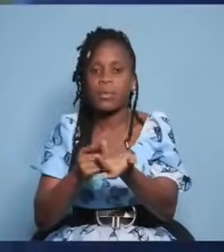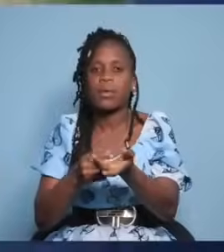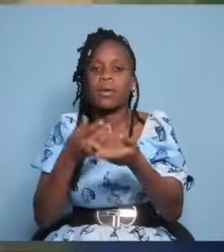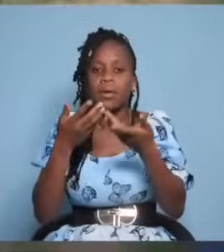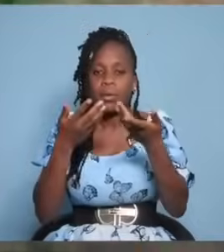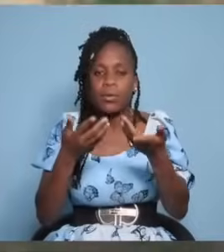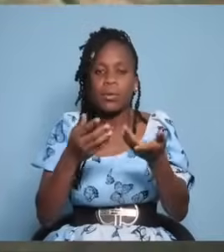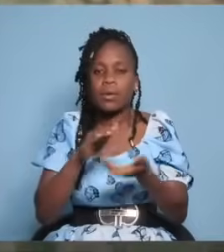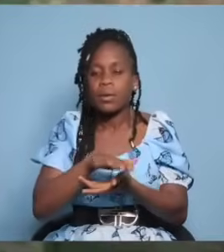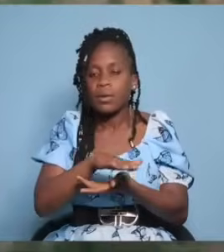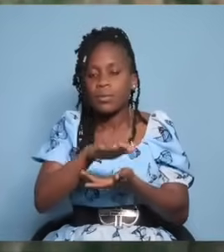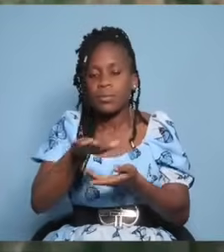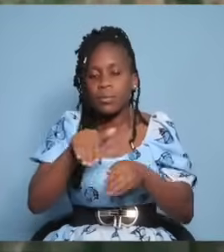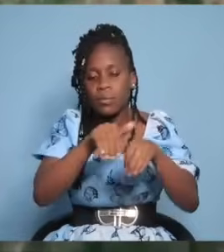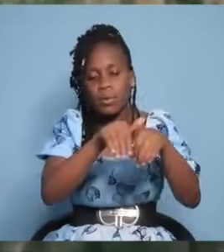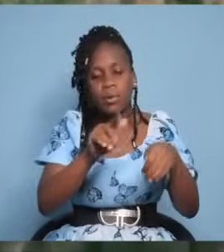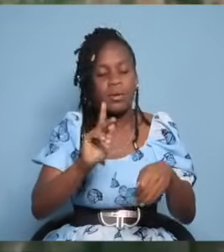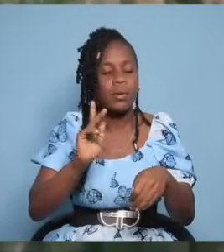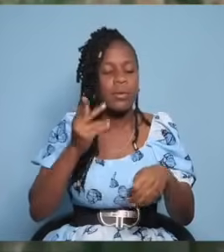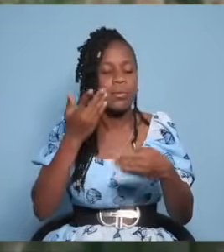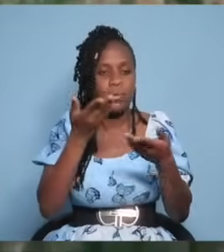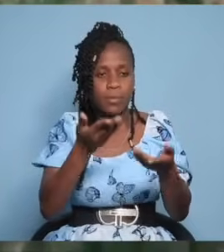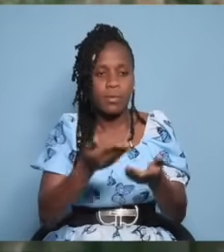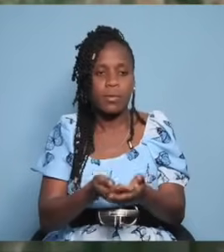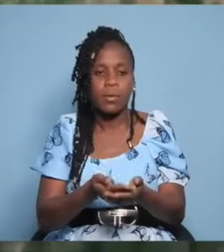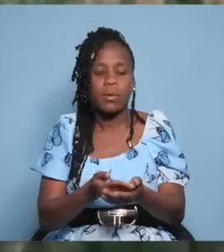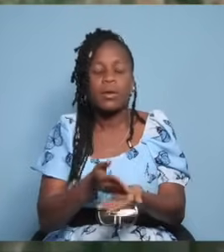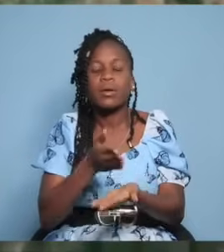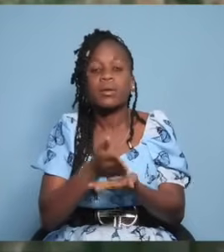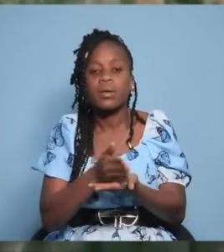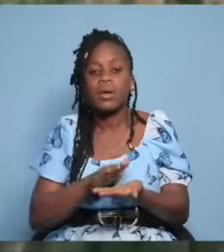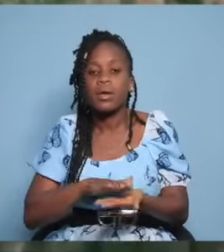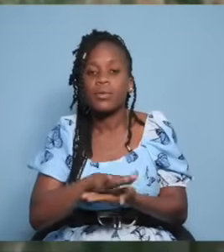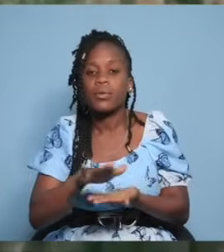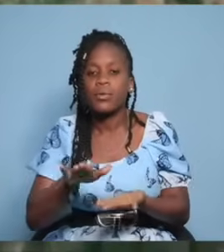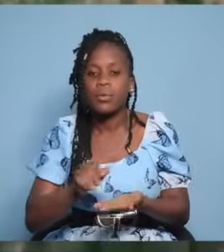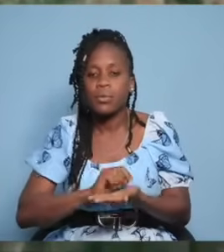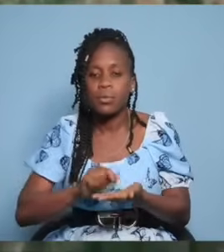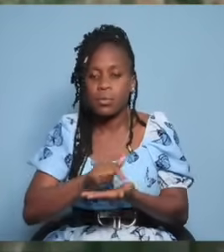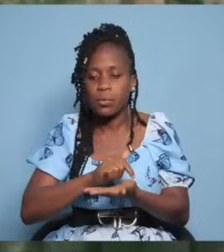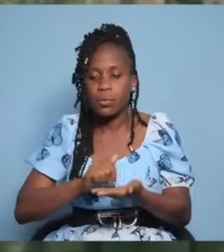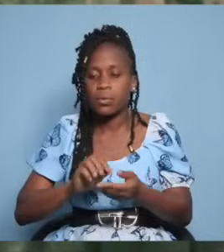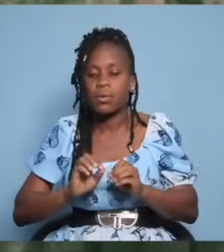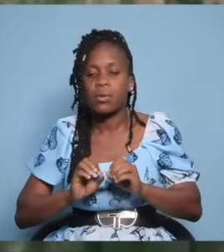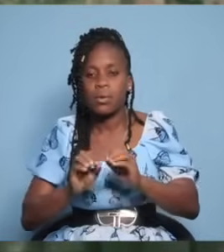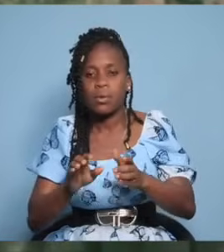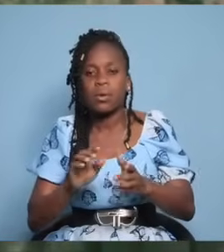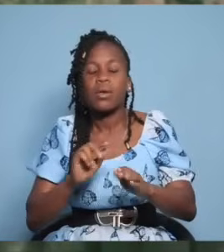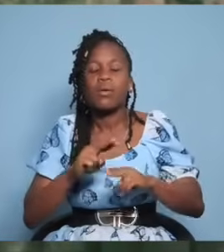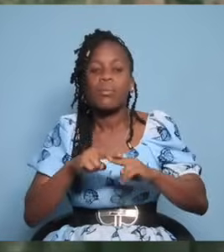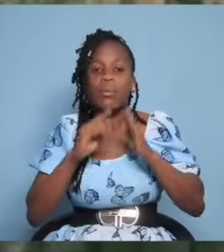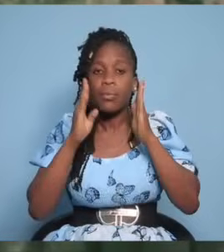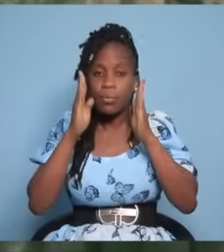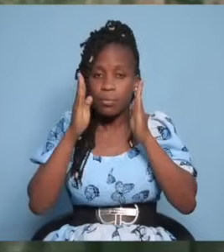angle fulani ya kupakana na Kenya pia. Eneo hilo la New Site ndio eneo ambalo ilikuwa makao makuu ya Dr. John